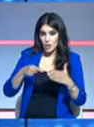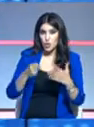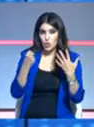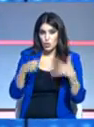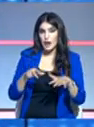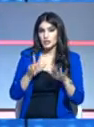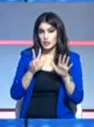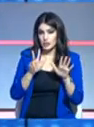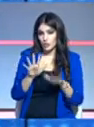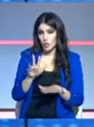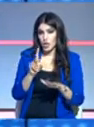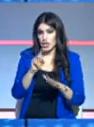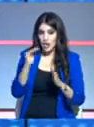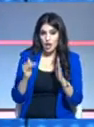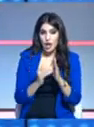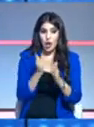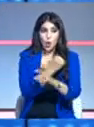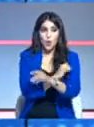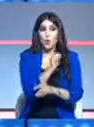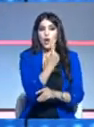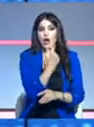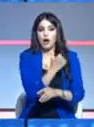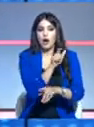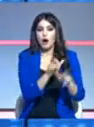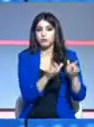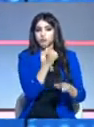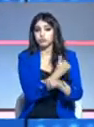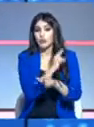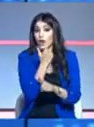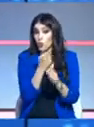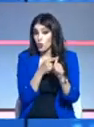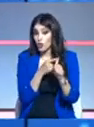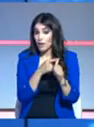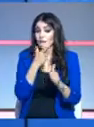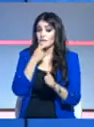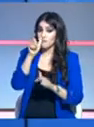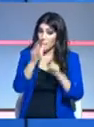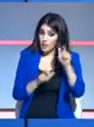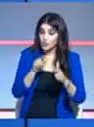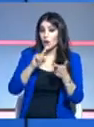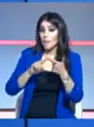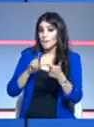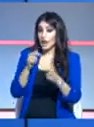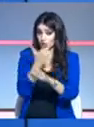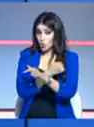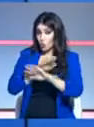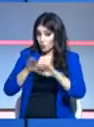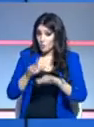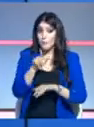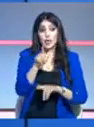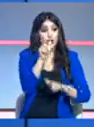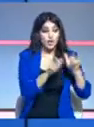1,531,000 اللي تلقاو جرعه الاولى برك. دونك فما عباد منهم خذات الجرعه الثانيه، لكن فما عباد مازالوا